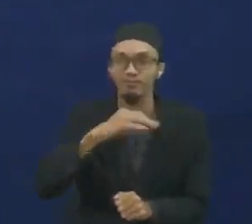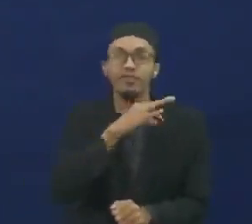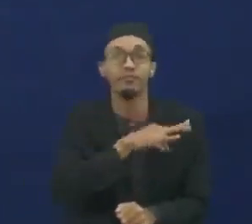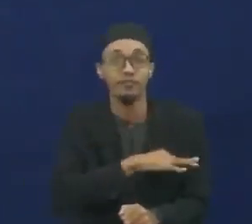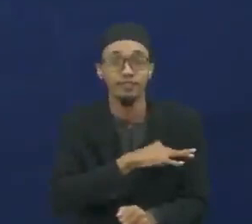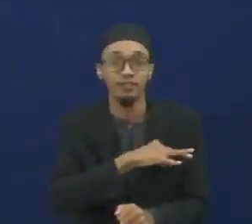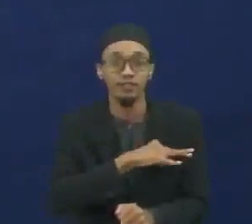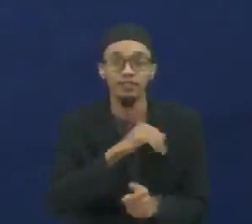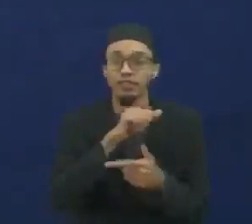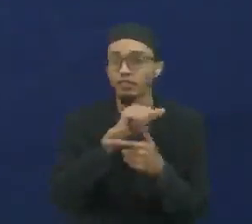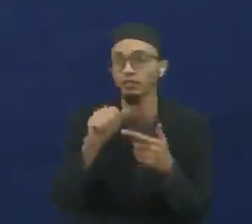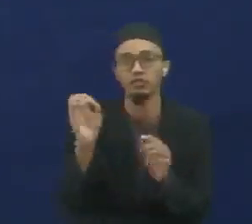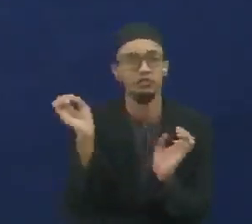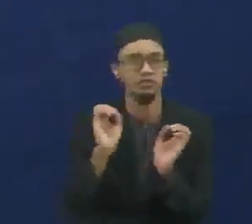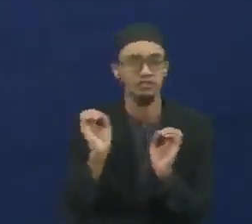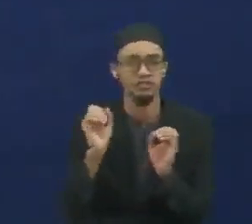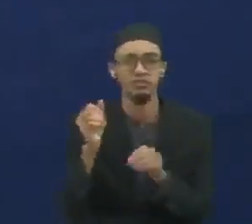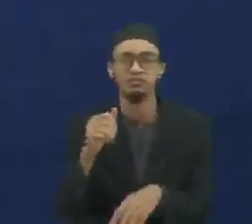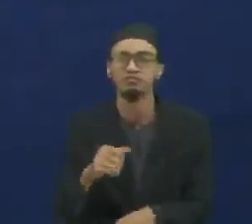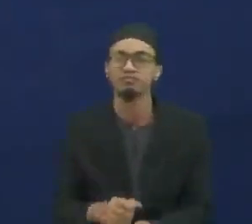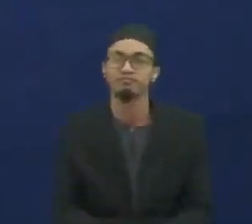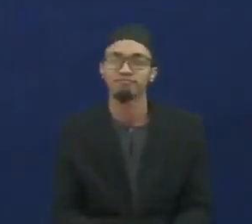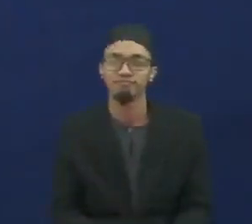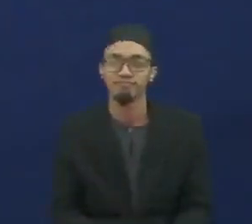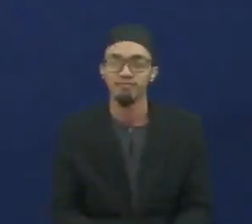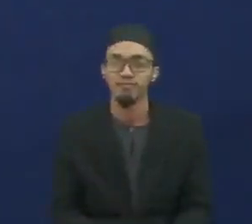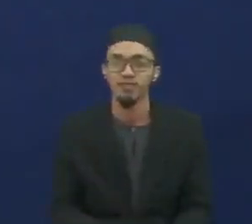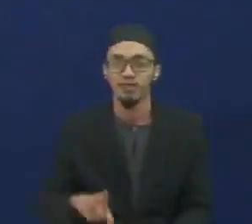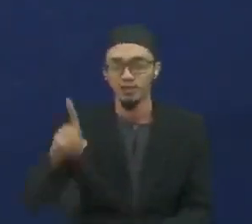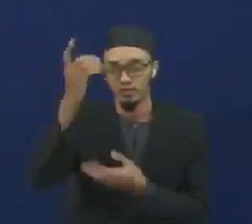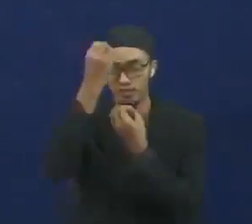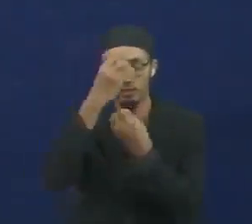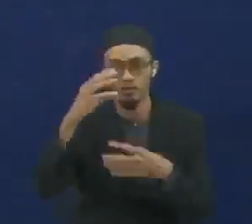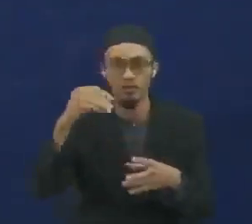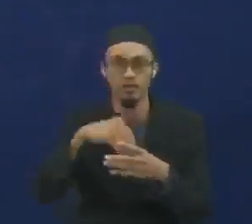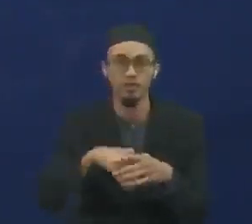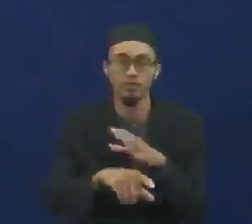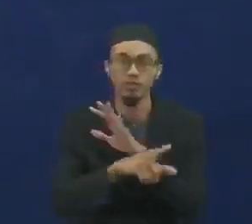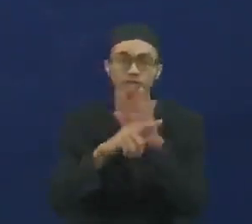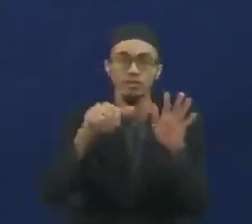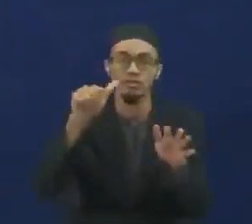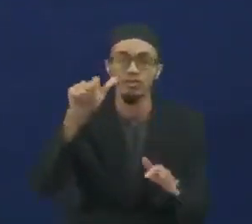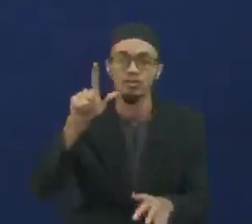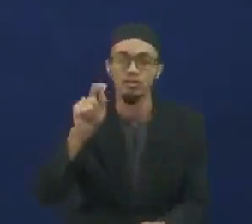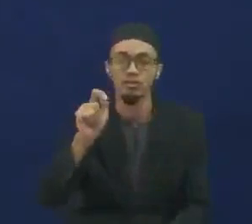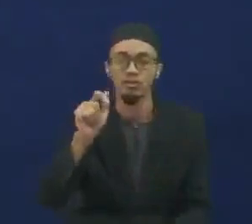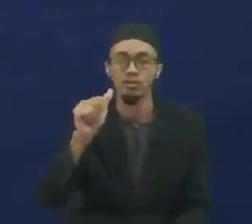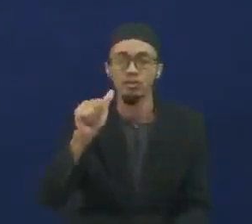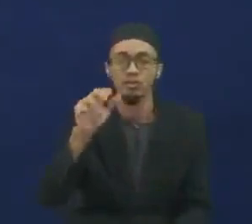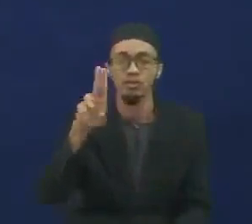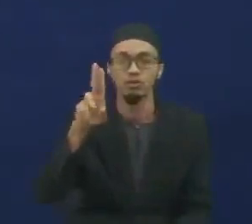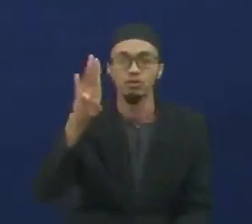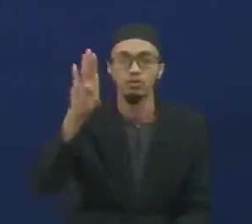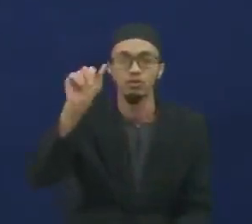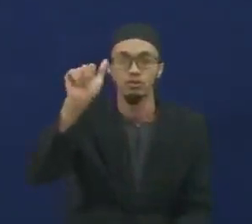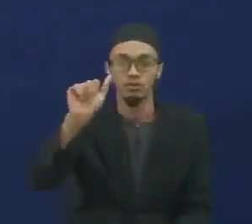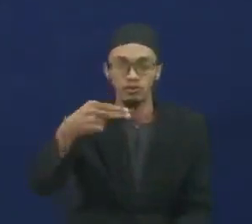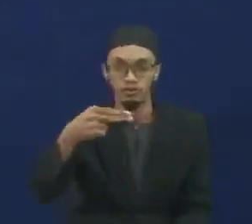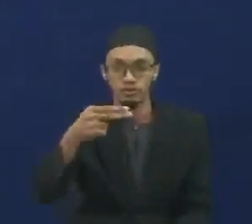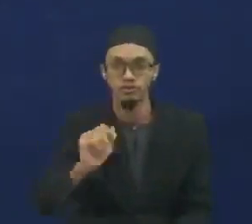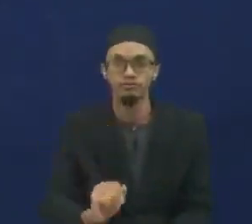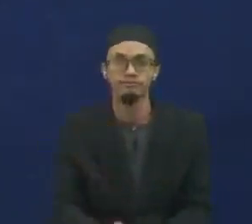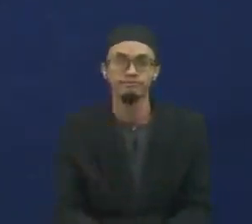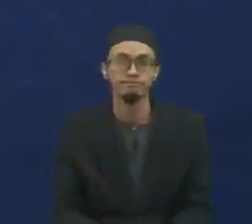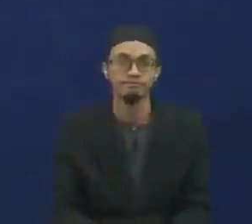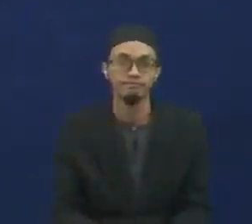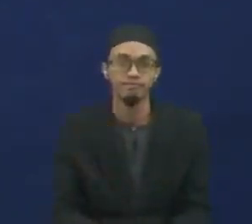dalam Quran, qul la yusibana, surah Taubah, qul la yusibana illa ma kataballahu lana huwa maulana wa